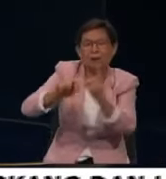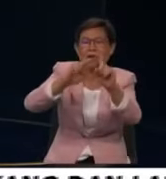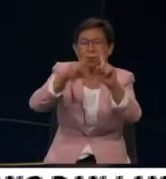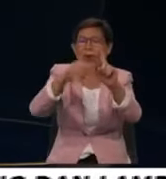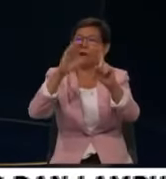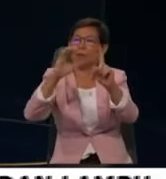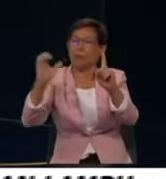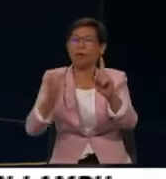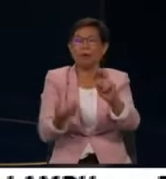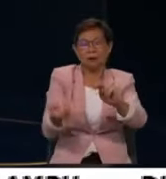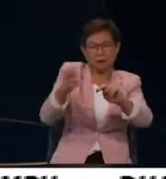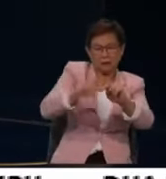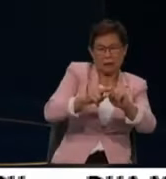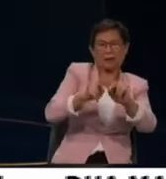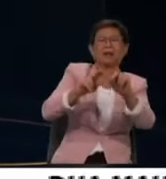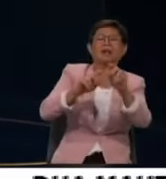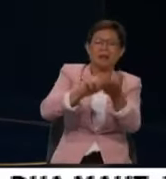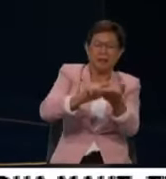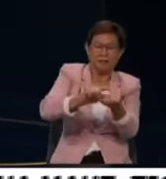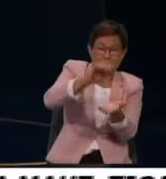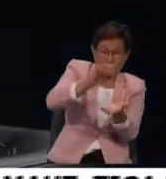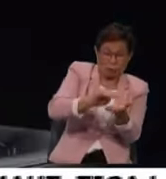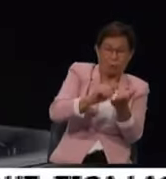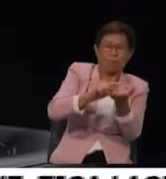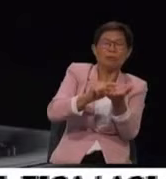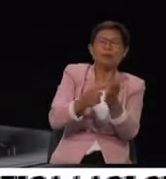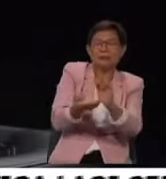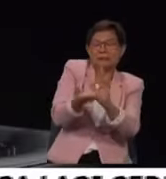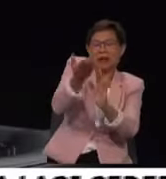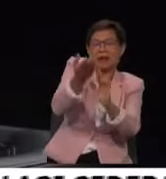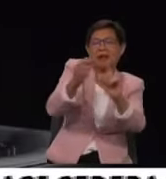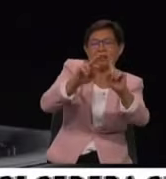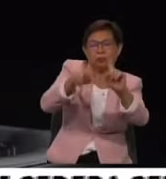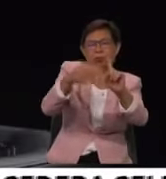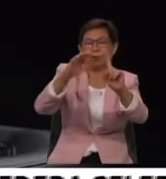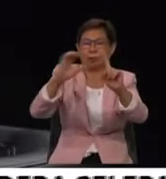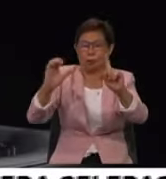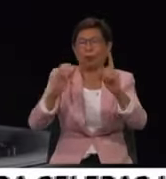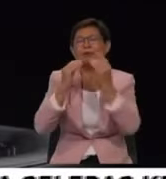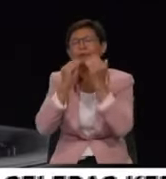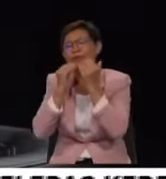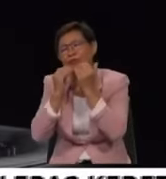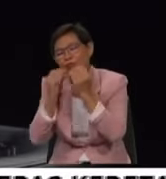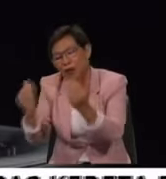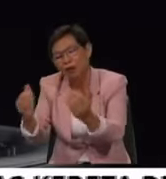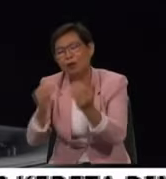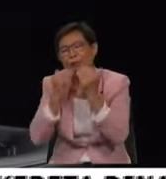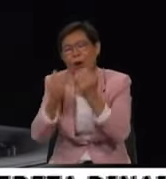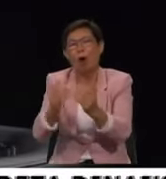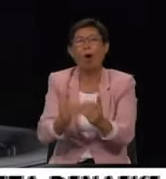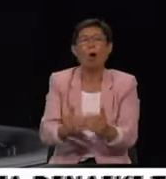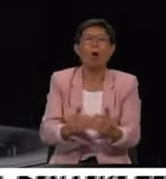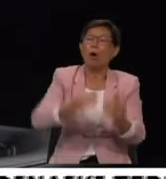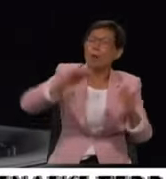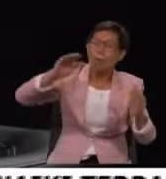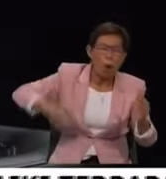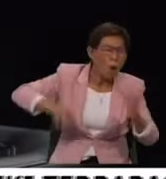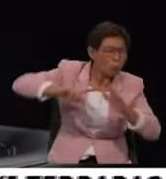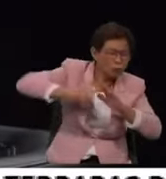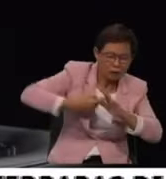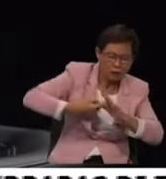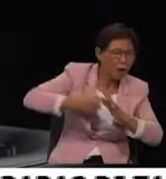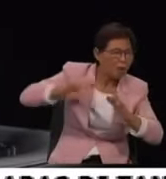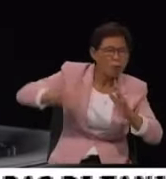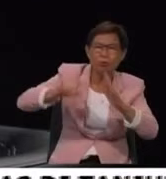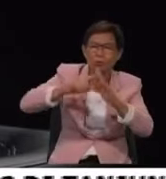gaji minimum untuk 1500. Dan terima kasih Aon walaupun a pengumuman kita belum berkuat kuasa. Hari ini mereka telah